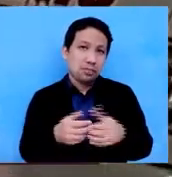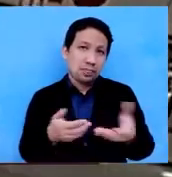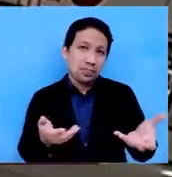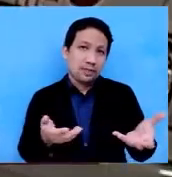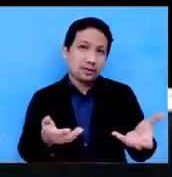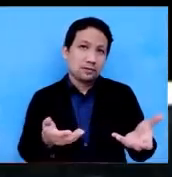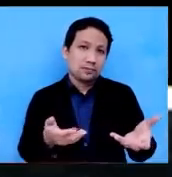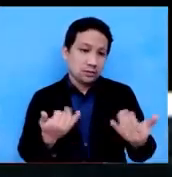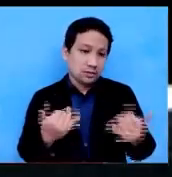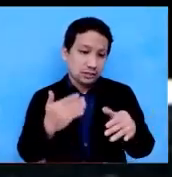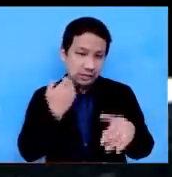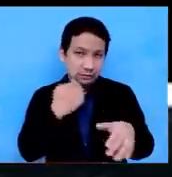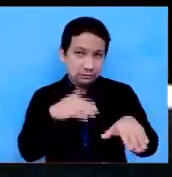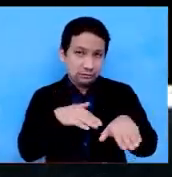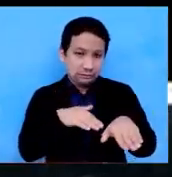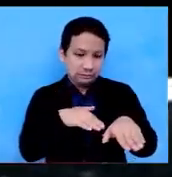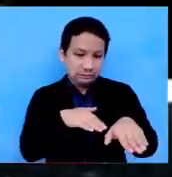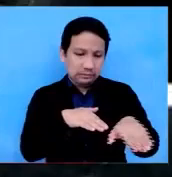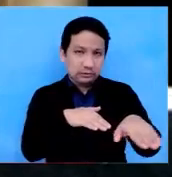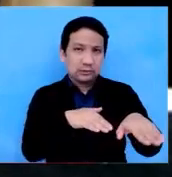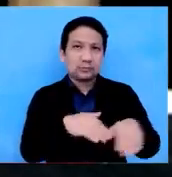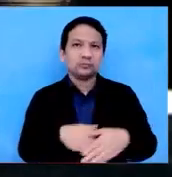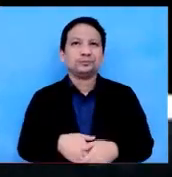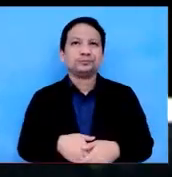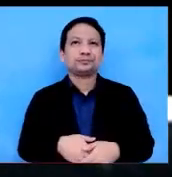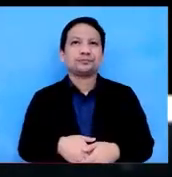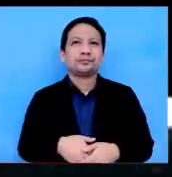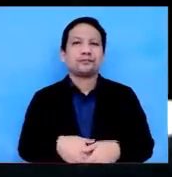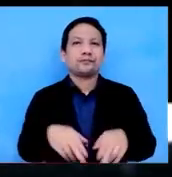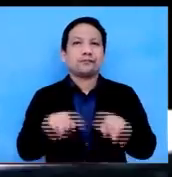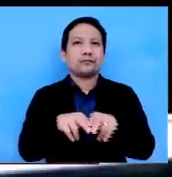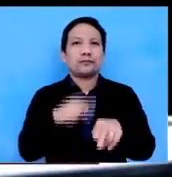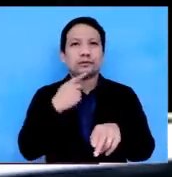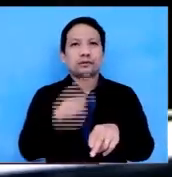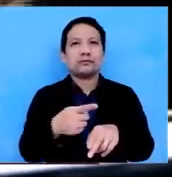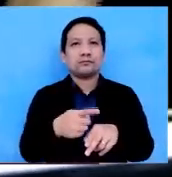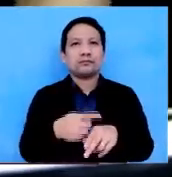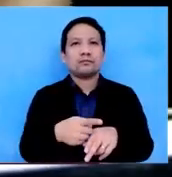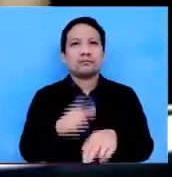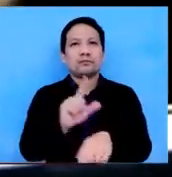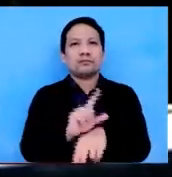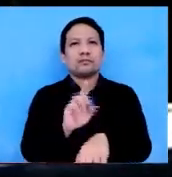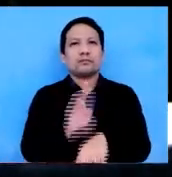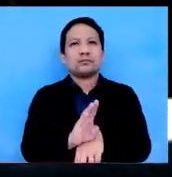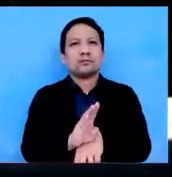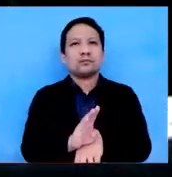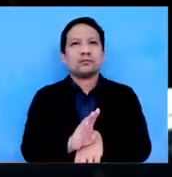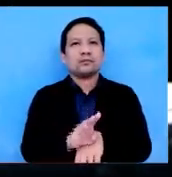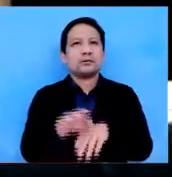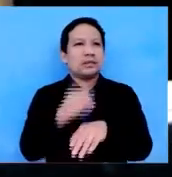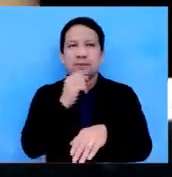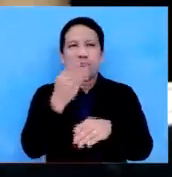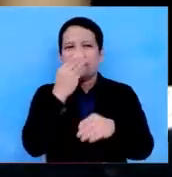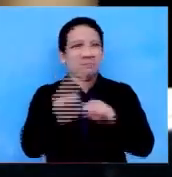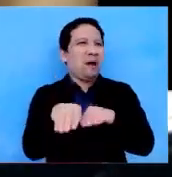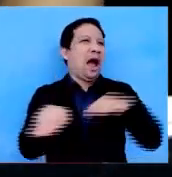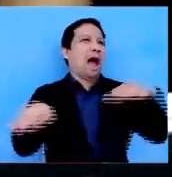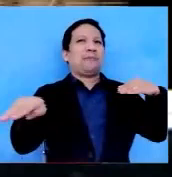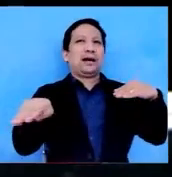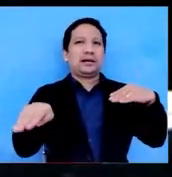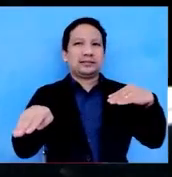bumper to bumper. May konting traffic sa Los Baños. Hindi pala konti, mahaba. Then after that,